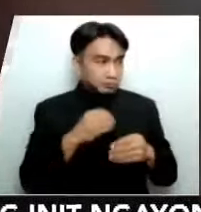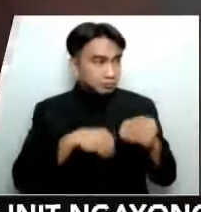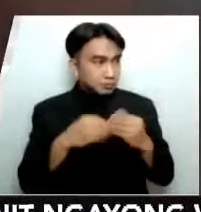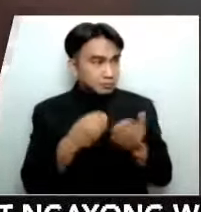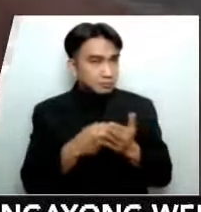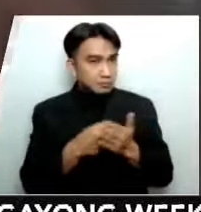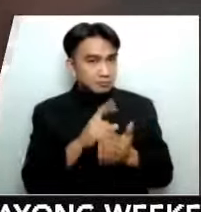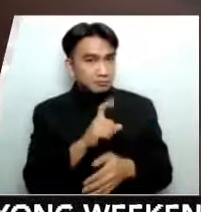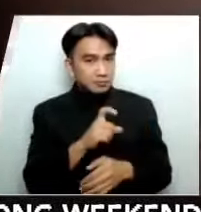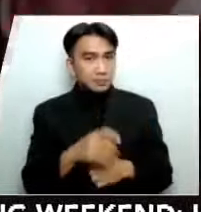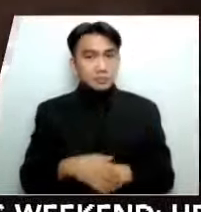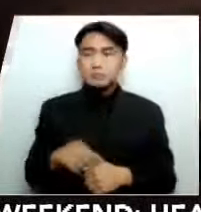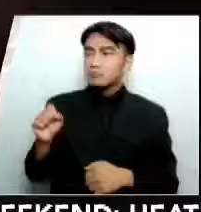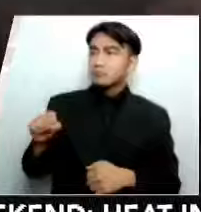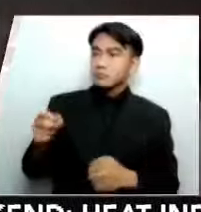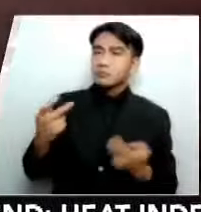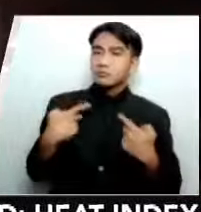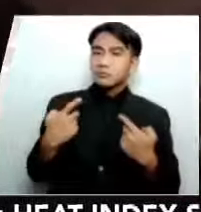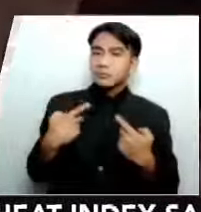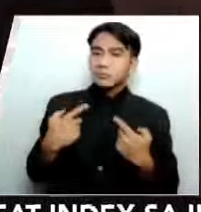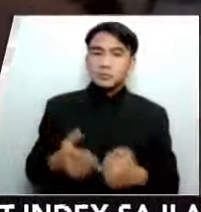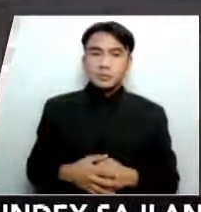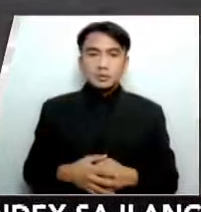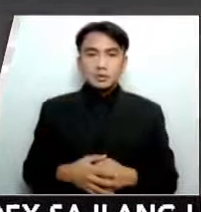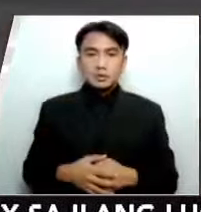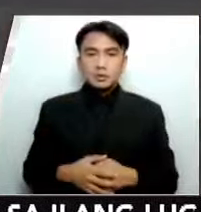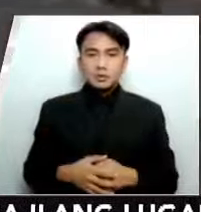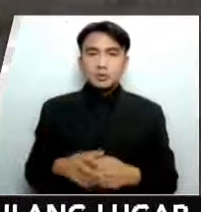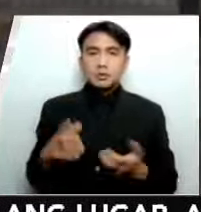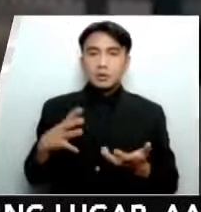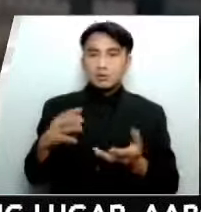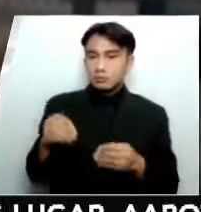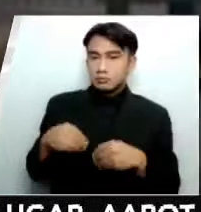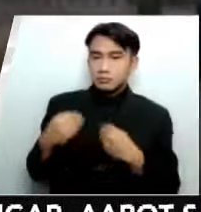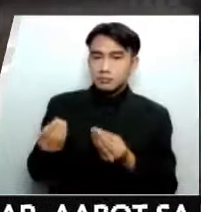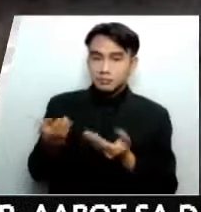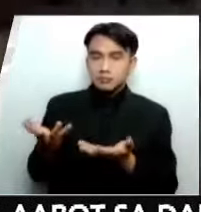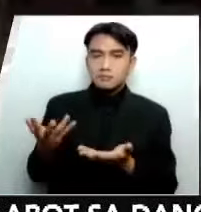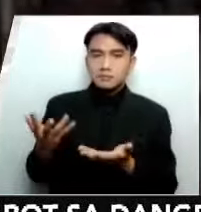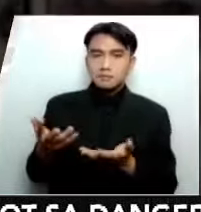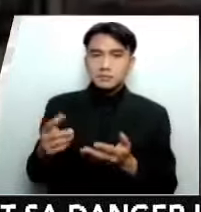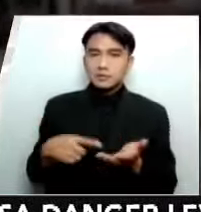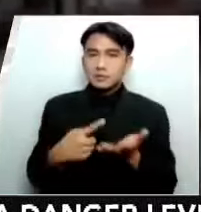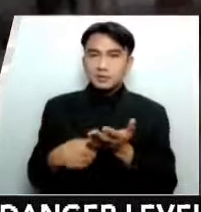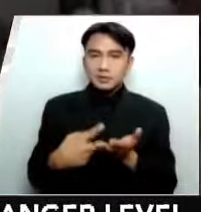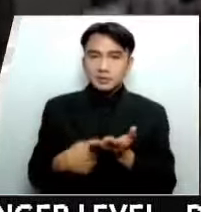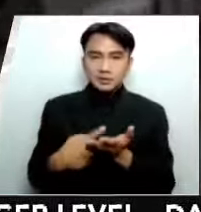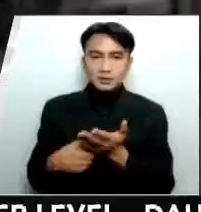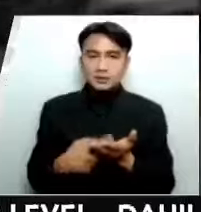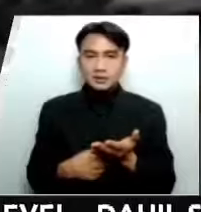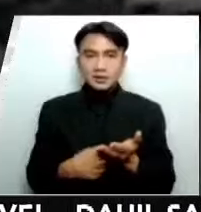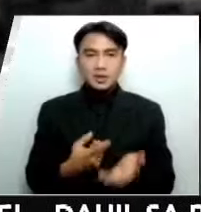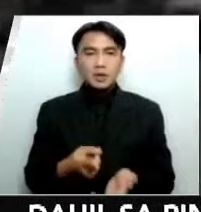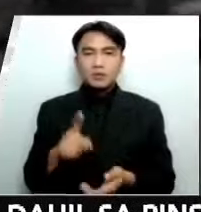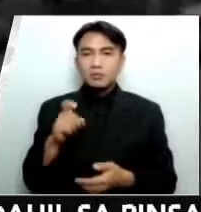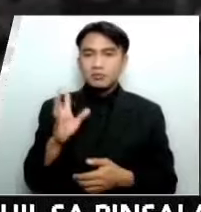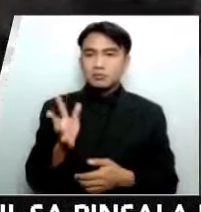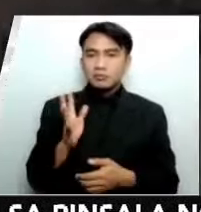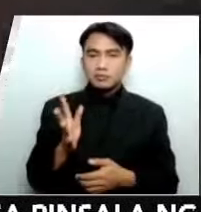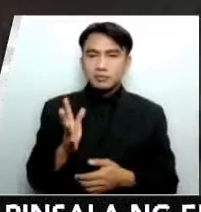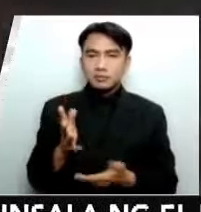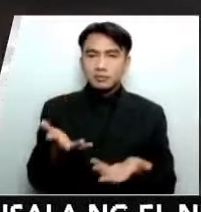this, bro? 150. I go. What? Give. No, 150, my tip. You have paper money. My tip. Paper money.